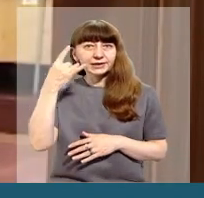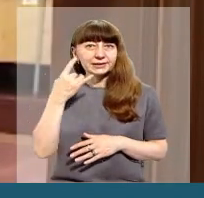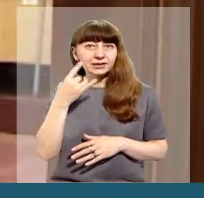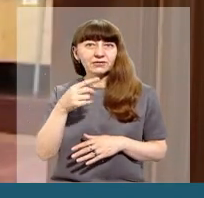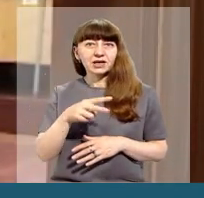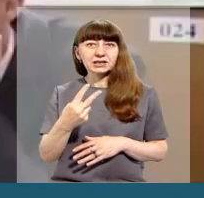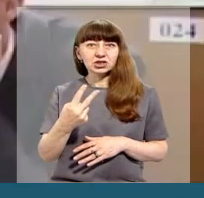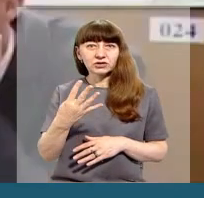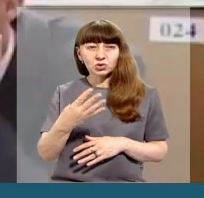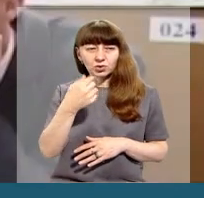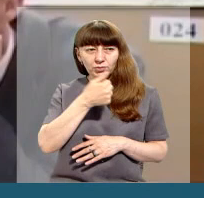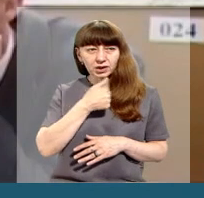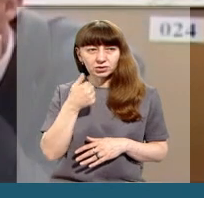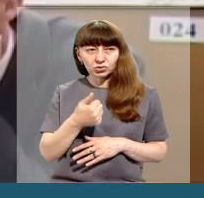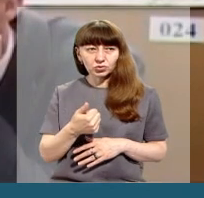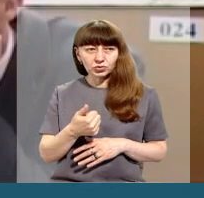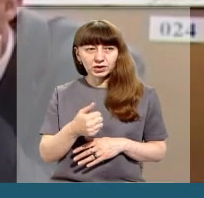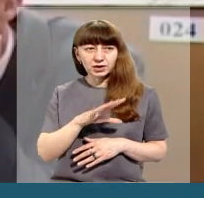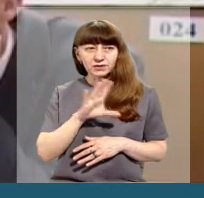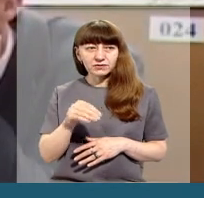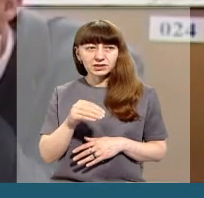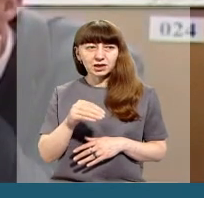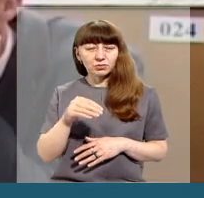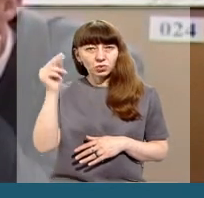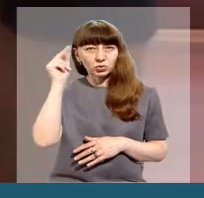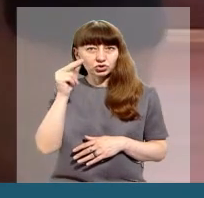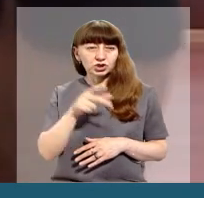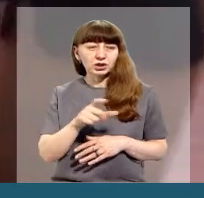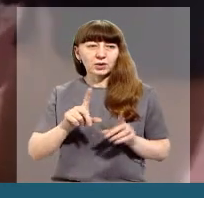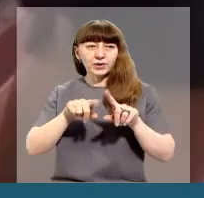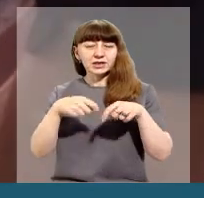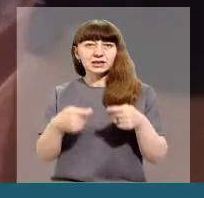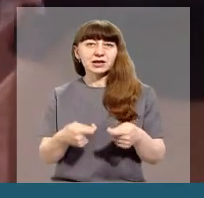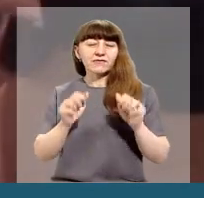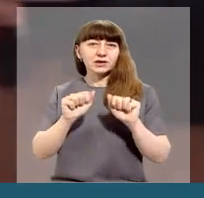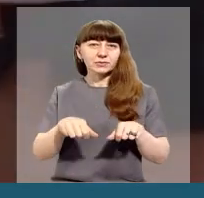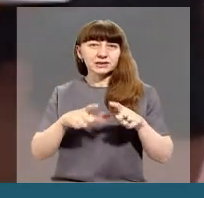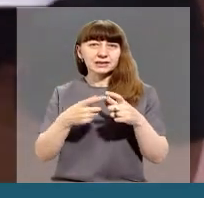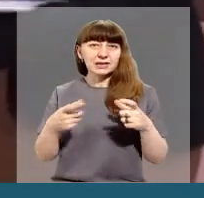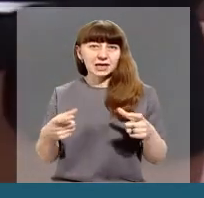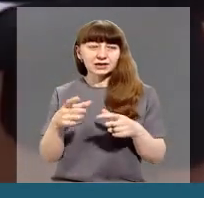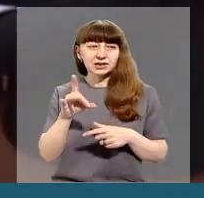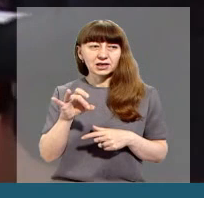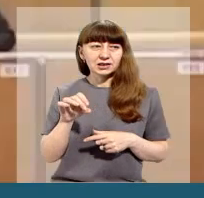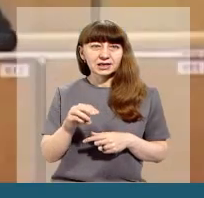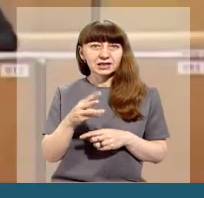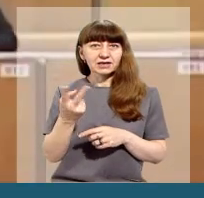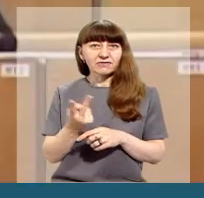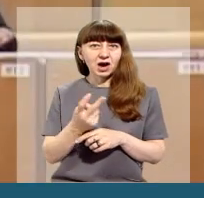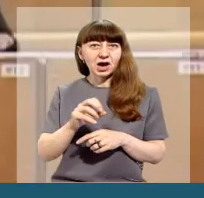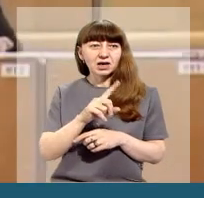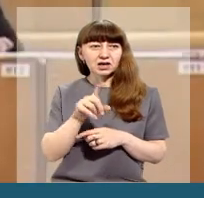Казахстан в 2024 году всем абитуриентам будет предоставлена возможность сдать основное ЕНТ два раза